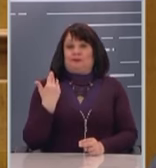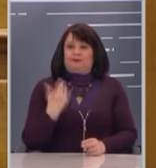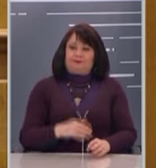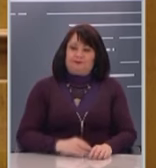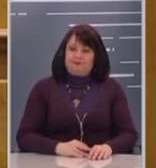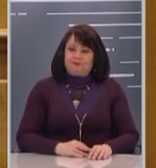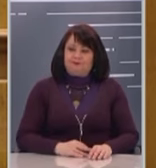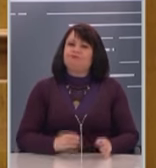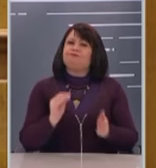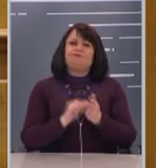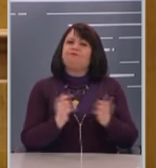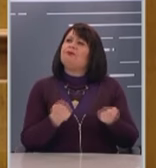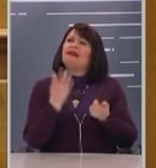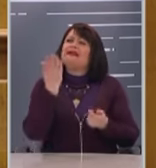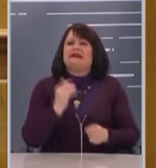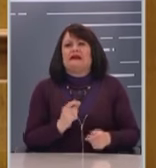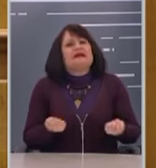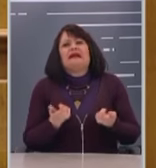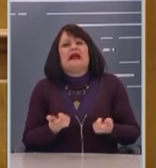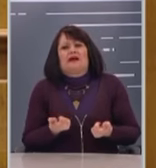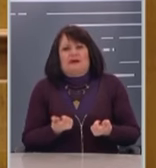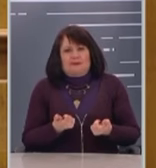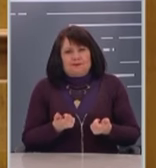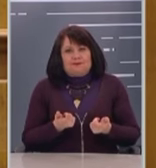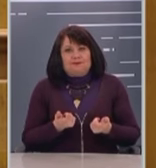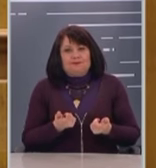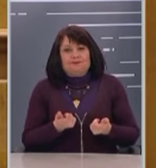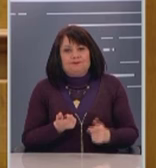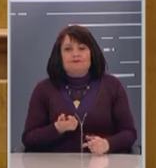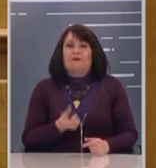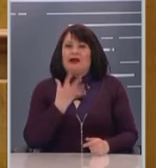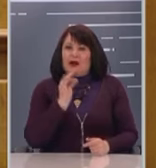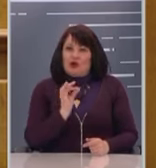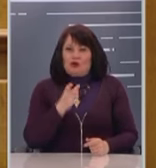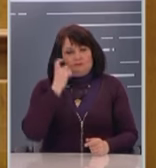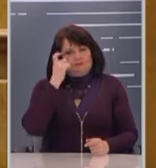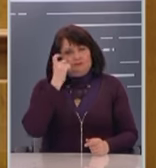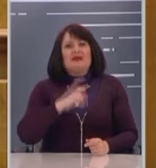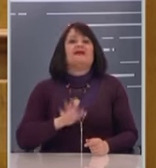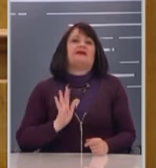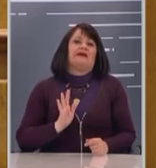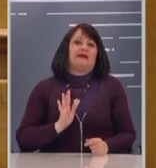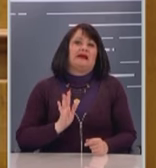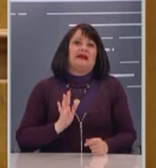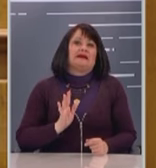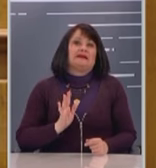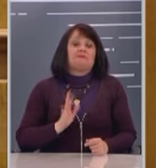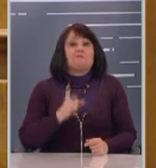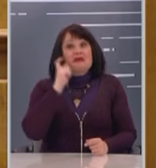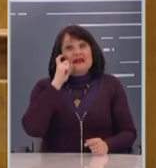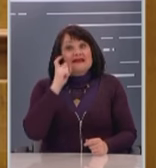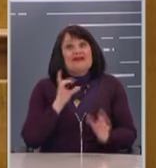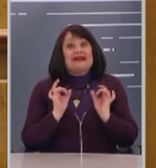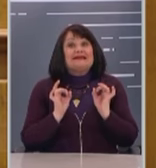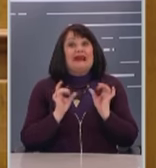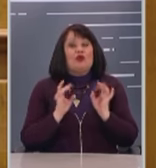Κάνατε όμως και κάτι άλλο, κυρίες και κύριοι συνάδελφοι. Επειδή δεν είχατε διανοηθεί, δεν σας περνούσε ποτέ από το